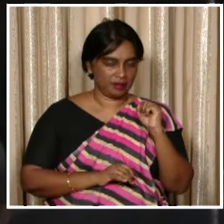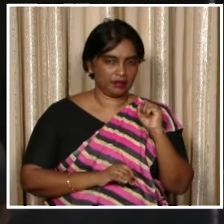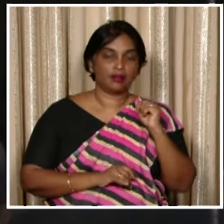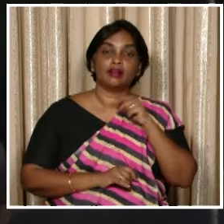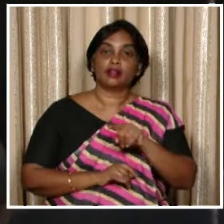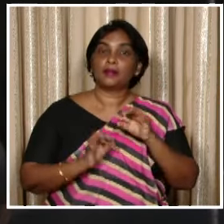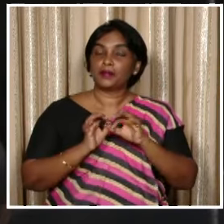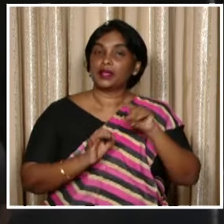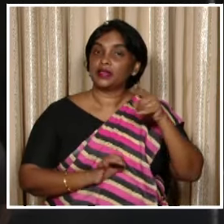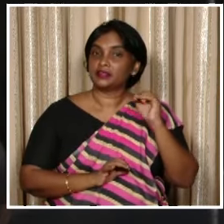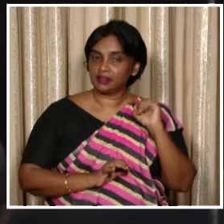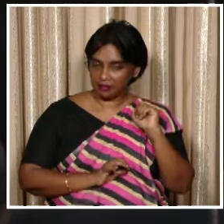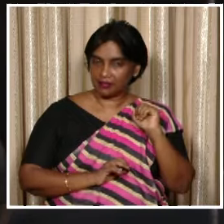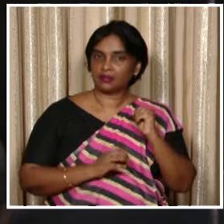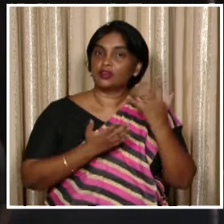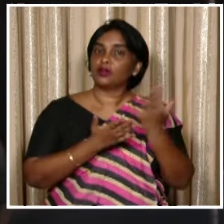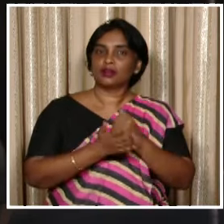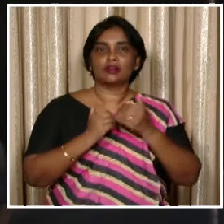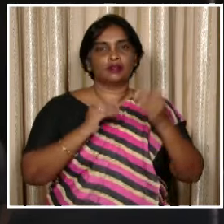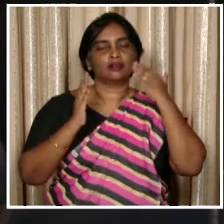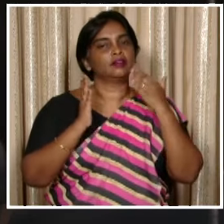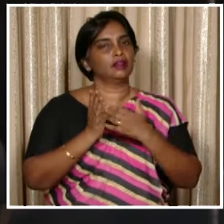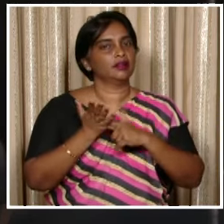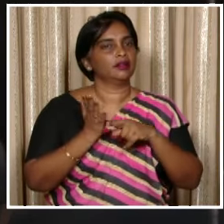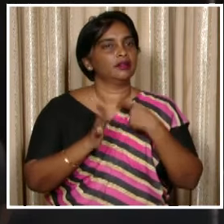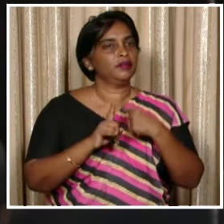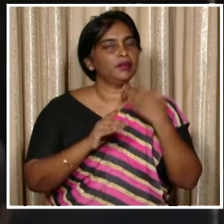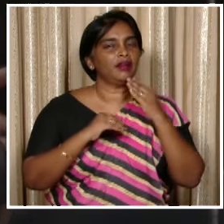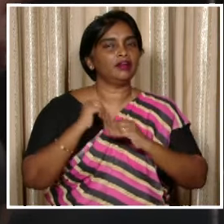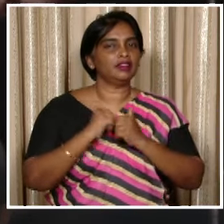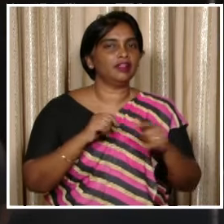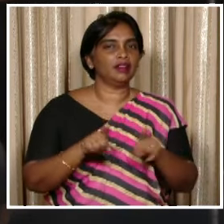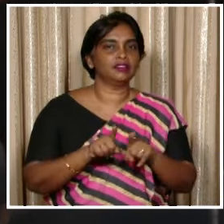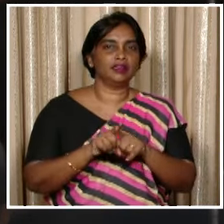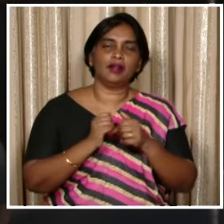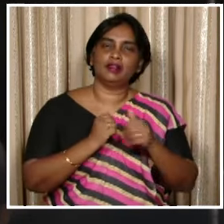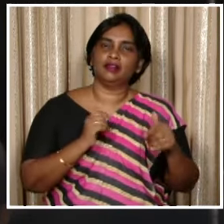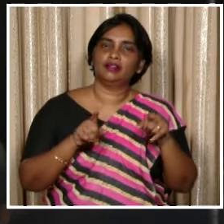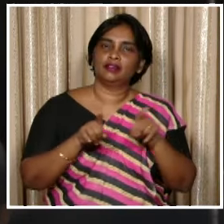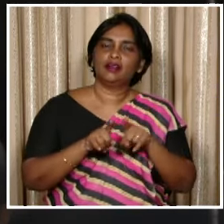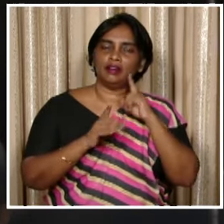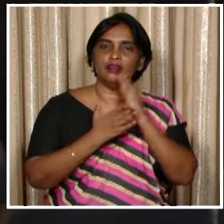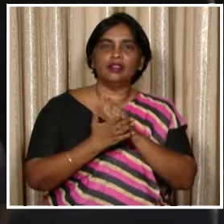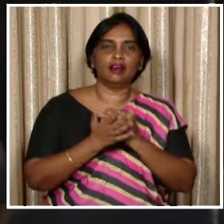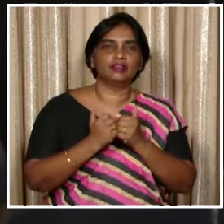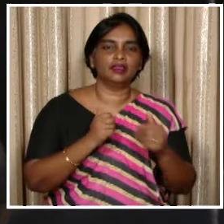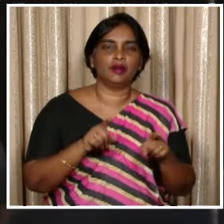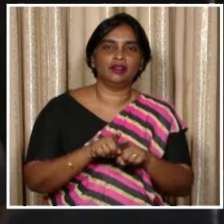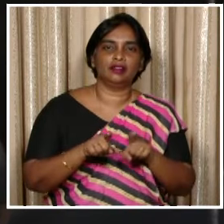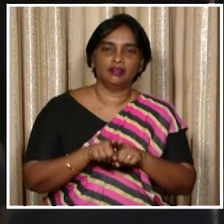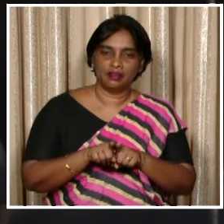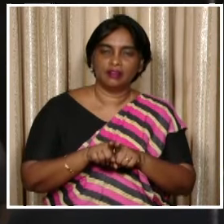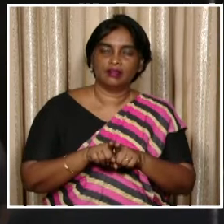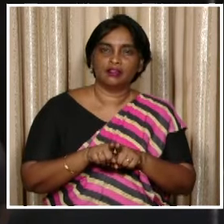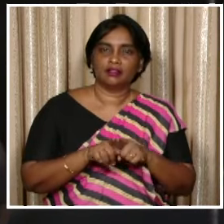මේ රුපියල් බිලියන 150 හොයාගන්න තමයි මේ බද්ද ගහලා තියෙන්නේ. ඒ කියන්නේ 4-5 දෙනෙක්ට තියෙනවා නම් ගෙවල් දෙකකට